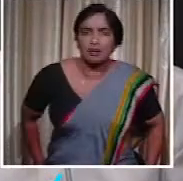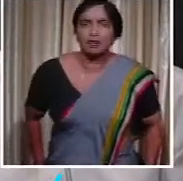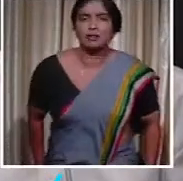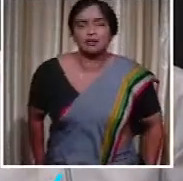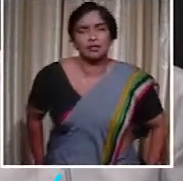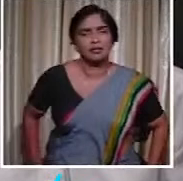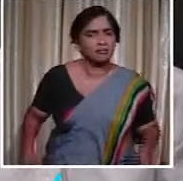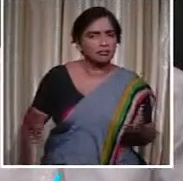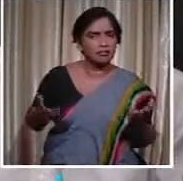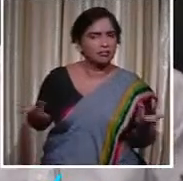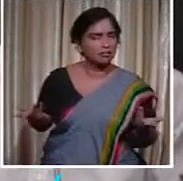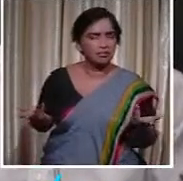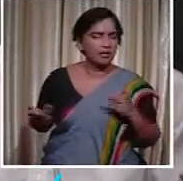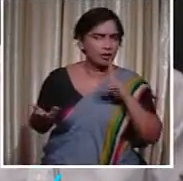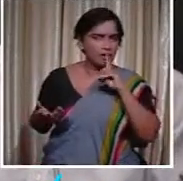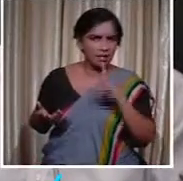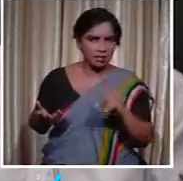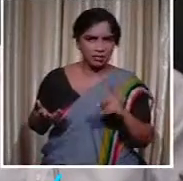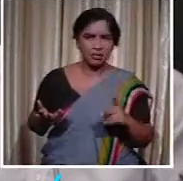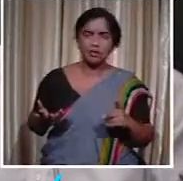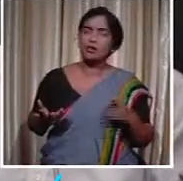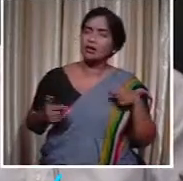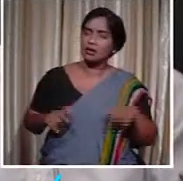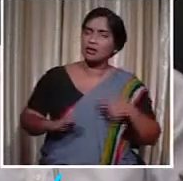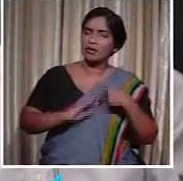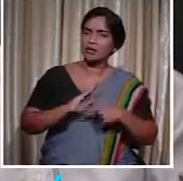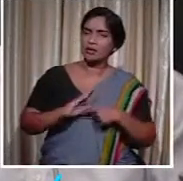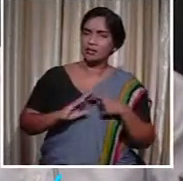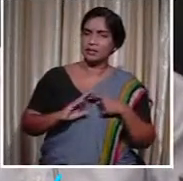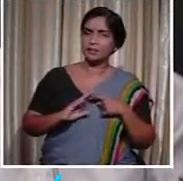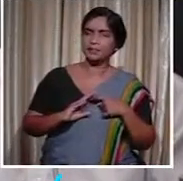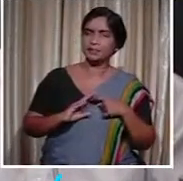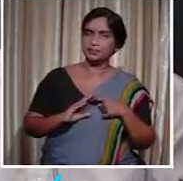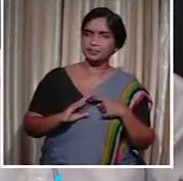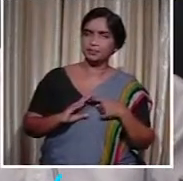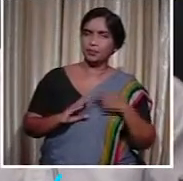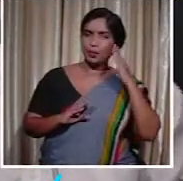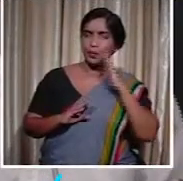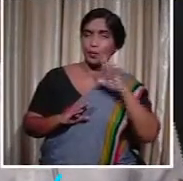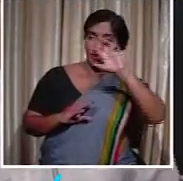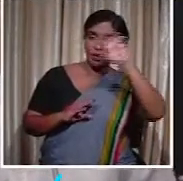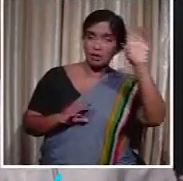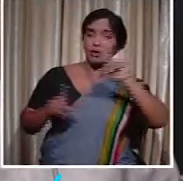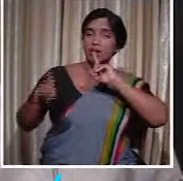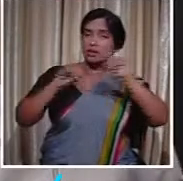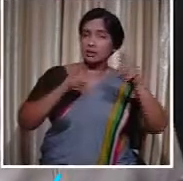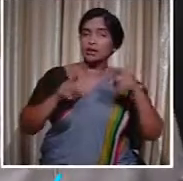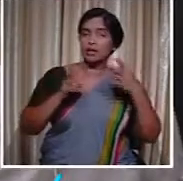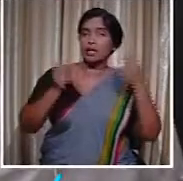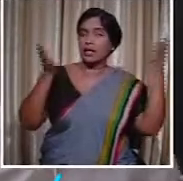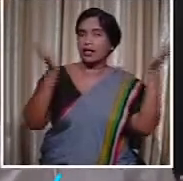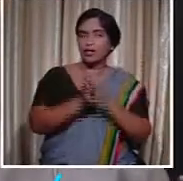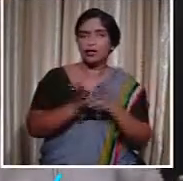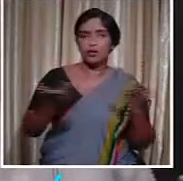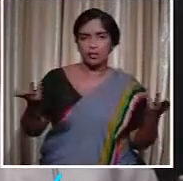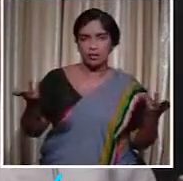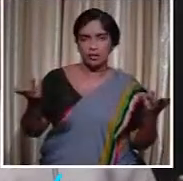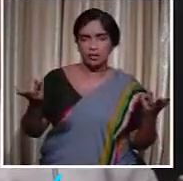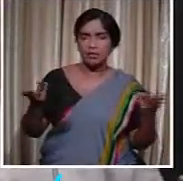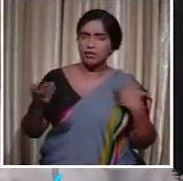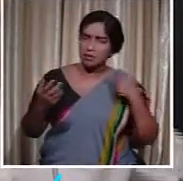මොකද්ද ඔබතුමා අහන්නේ කියනවා මේ රට මේ විදේශ රටවලට කතා කරලා මේව එකතු කරන්න බැයිද මට